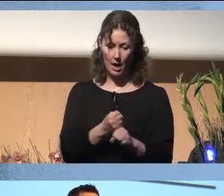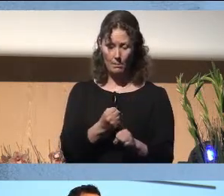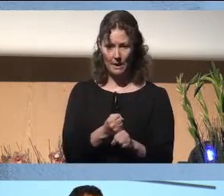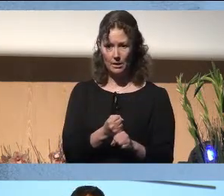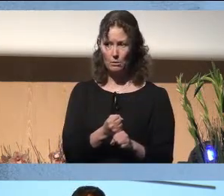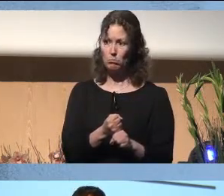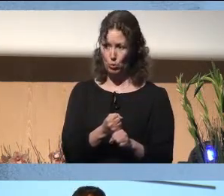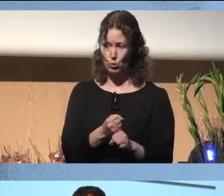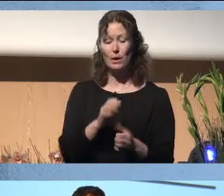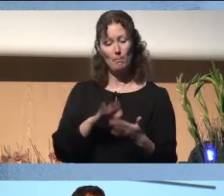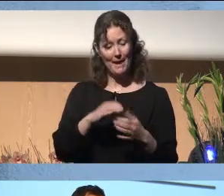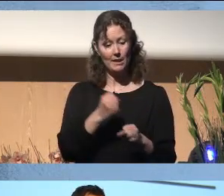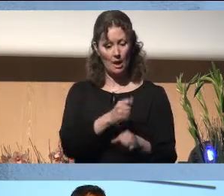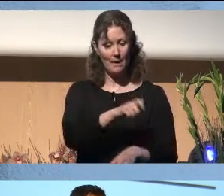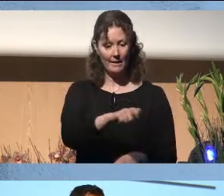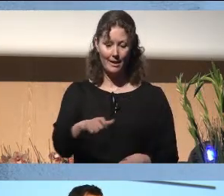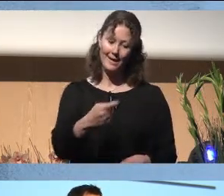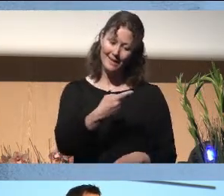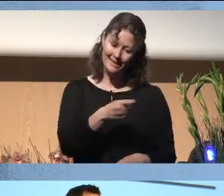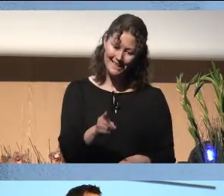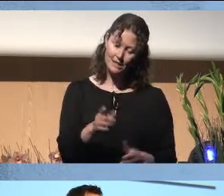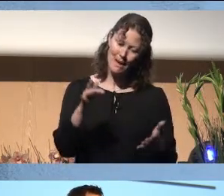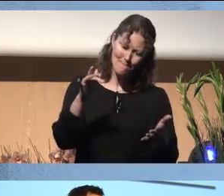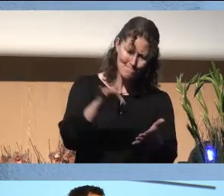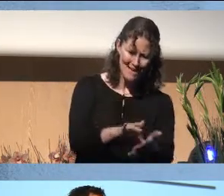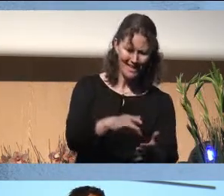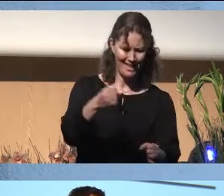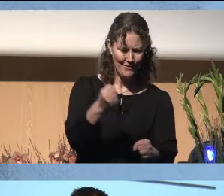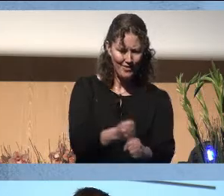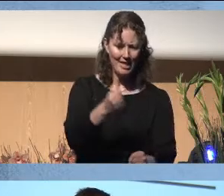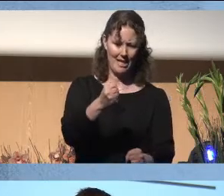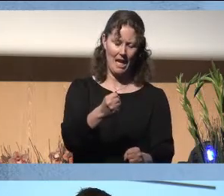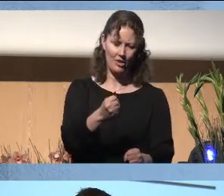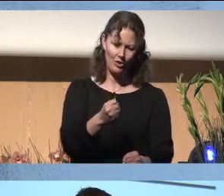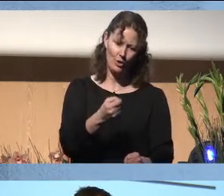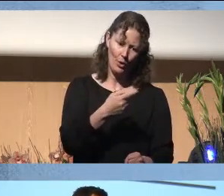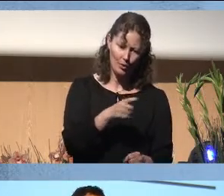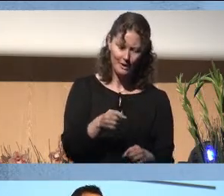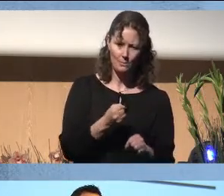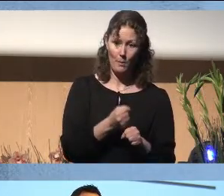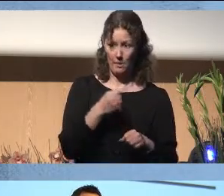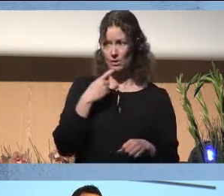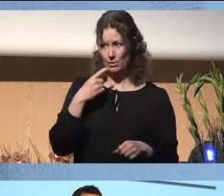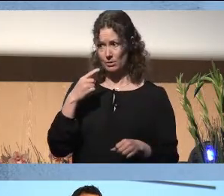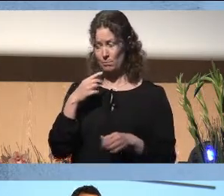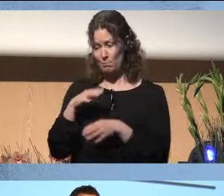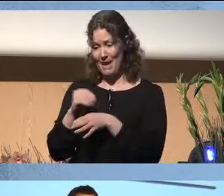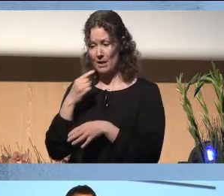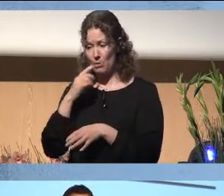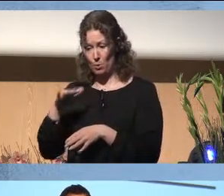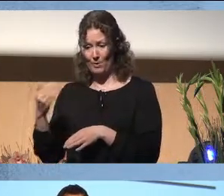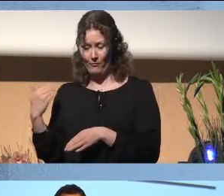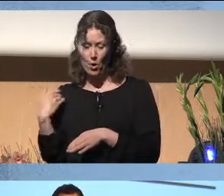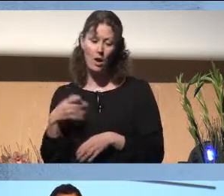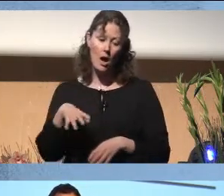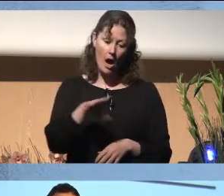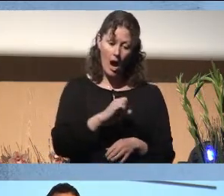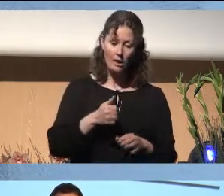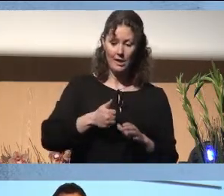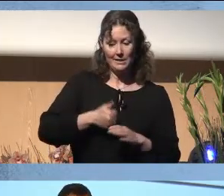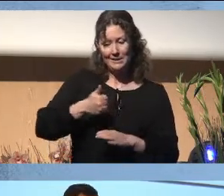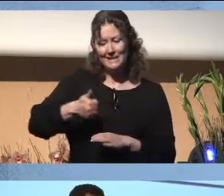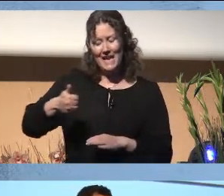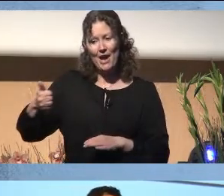Det är medarbetarna. De som står mitt inne i verkligheten, och vi hörde Per berätta om detta tidigare. Vi alla chefer